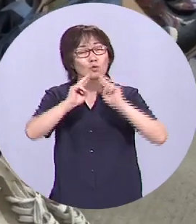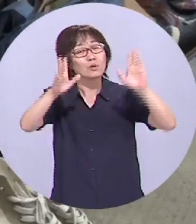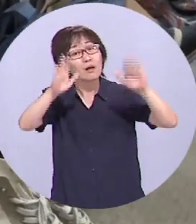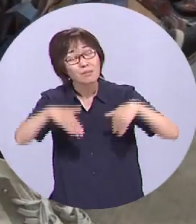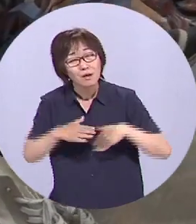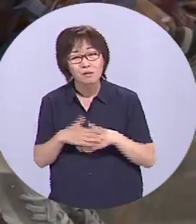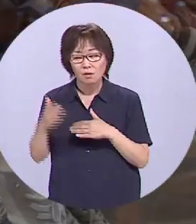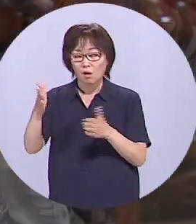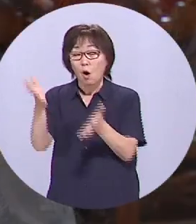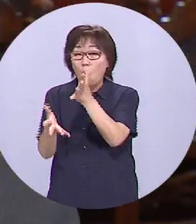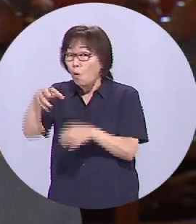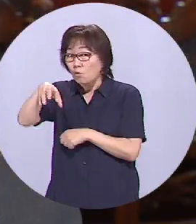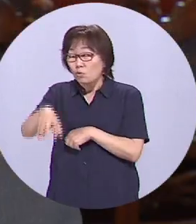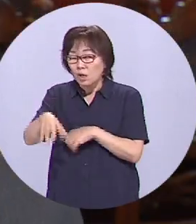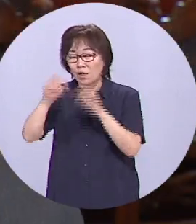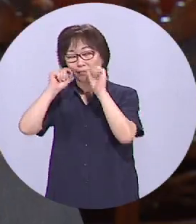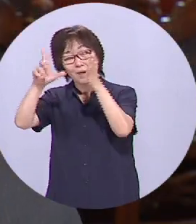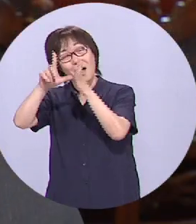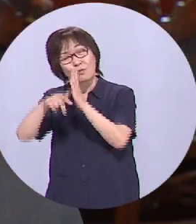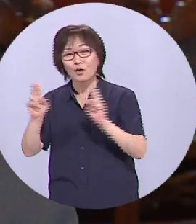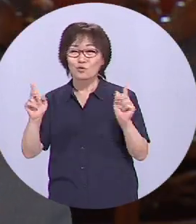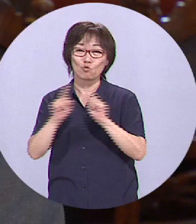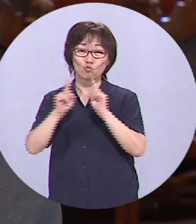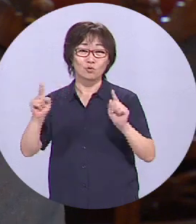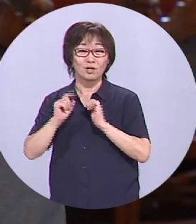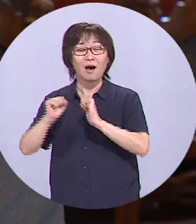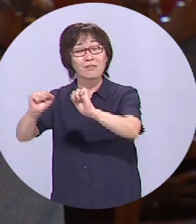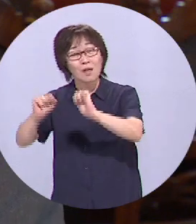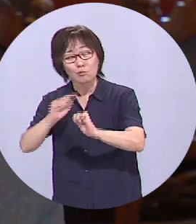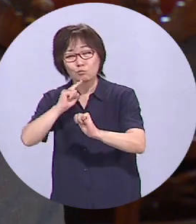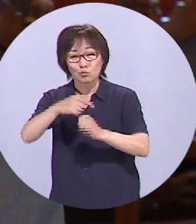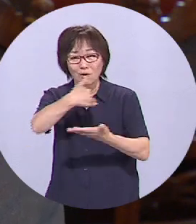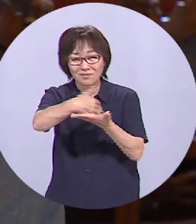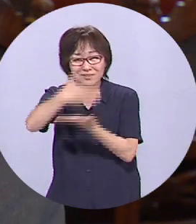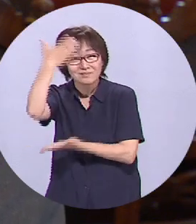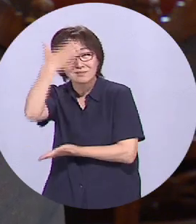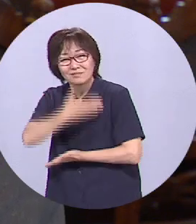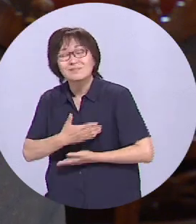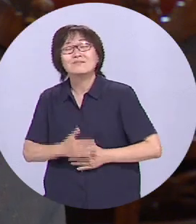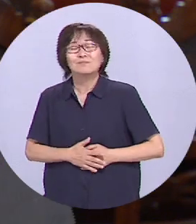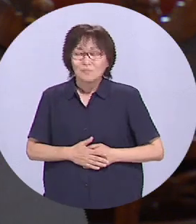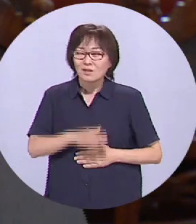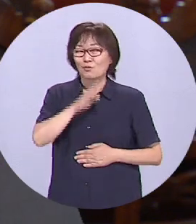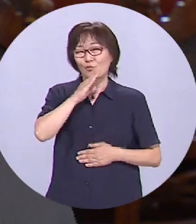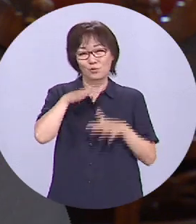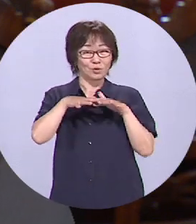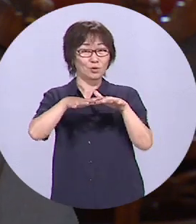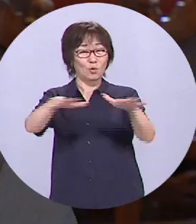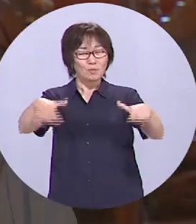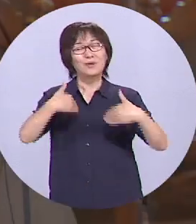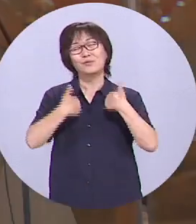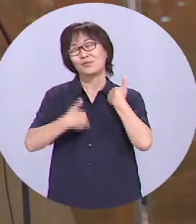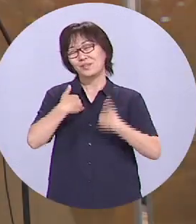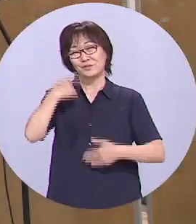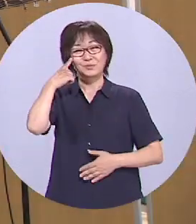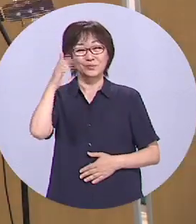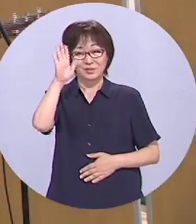ますよとか、本当にいろんなところでそういう広がりが見せているのが本当に一番嬉しく思ってます。